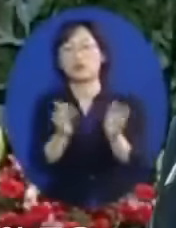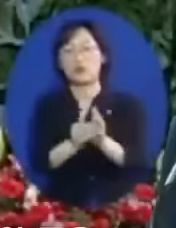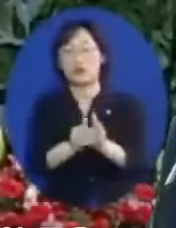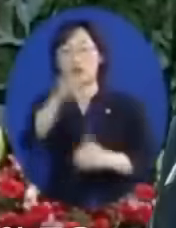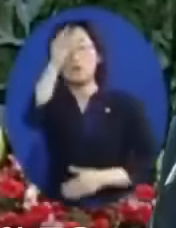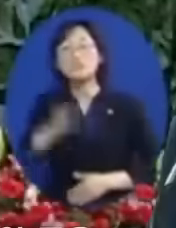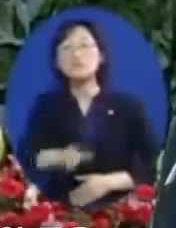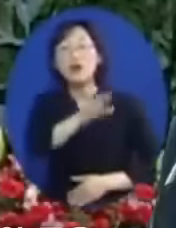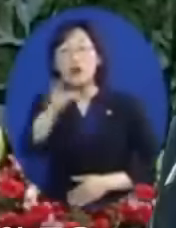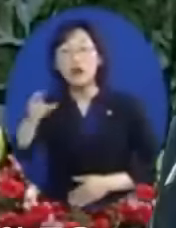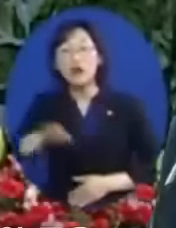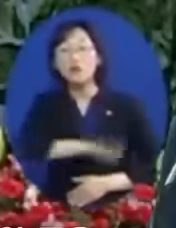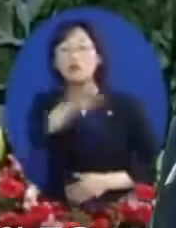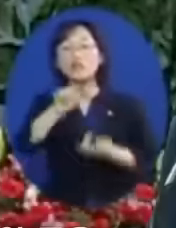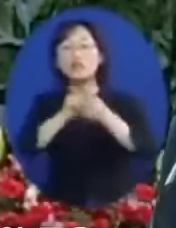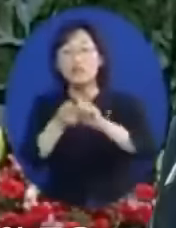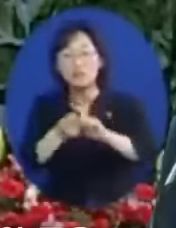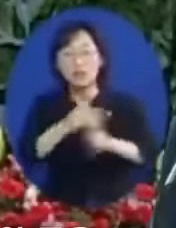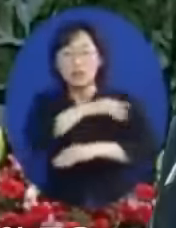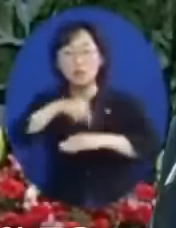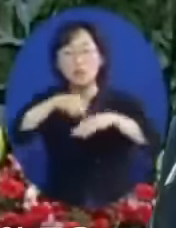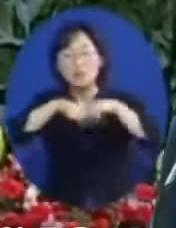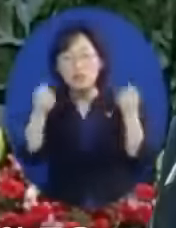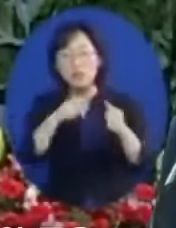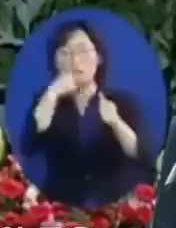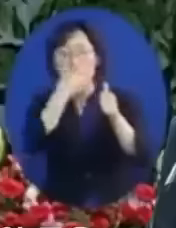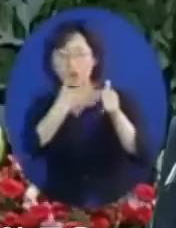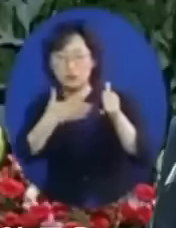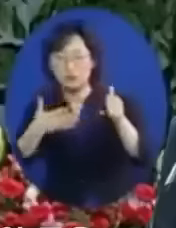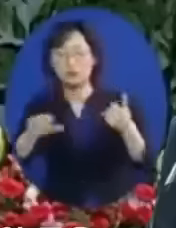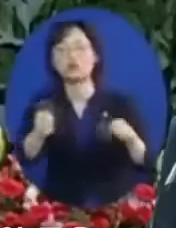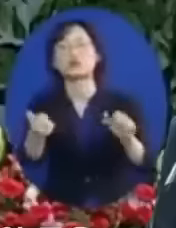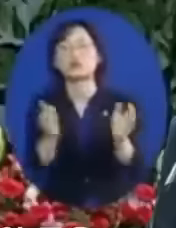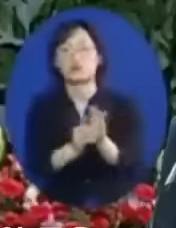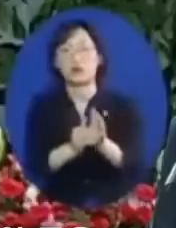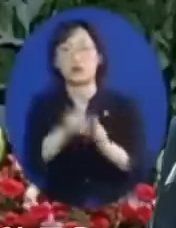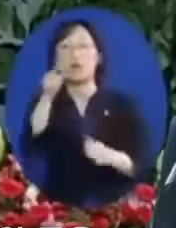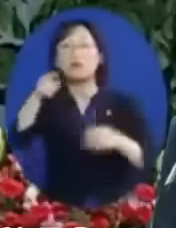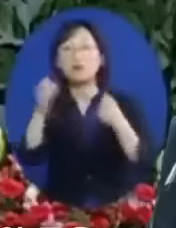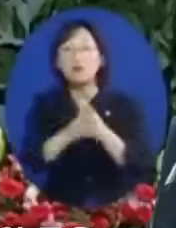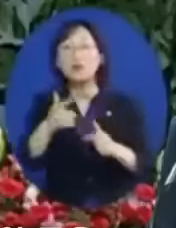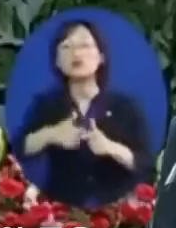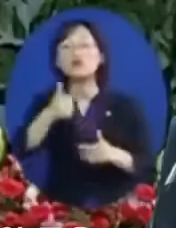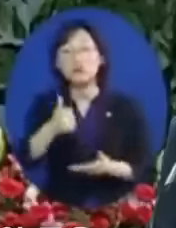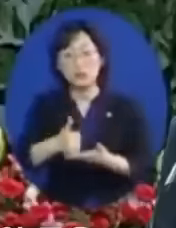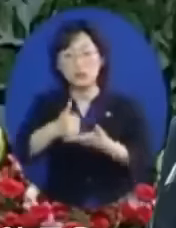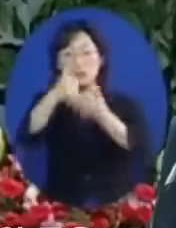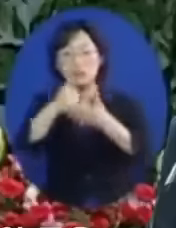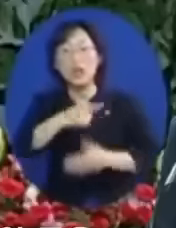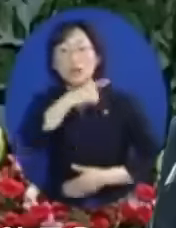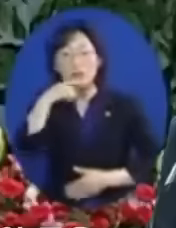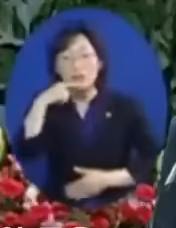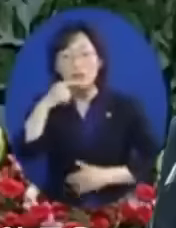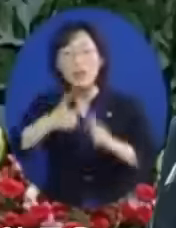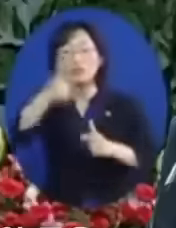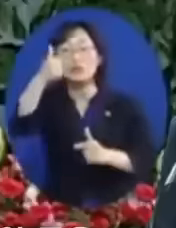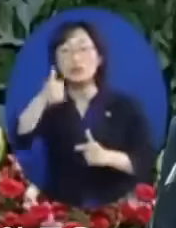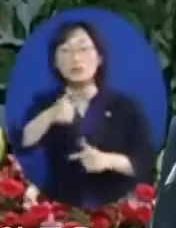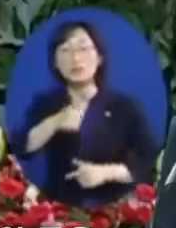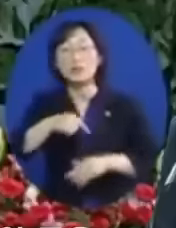십자가에서 우리 대신하여 몸을 찢고 피를 흘려 죽으셨은 것입니다. 그렇기 때문에 예수님의 피, 예수님의